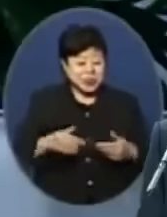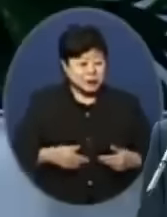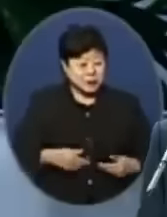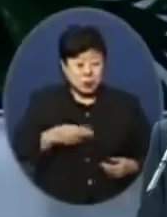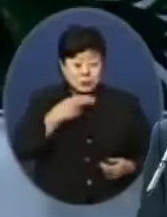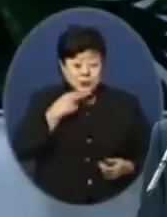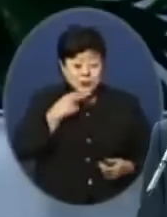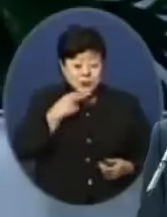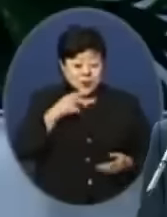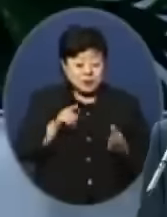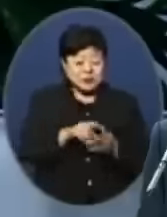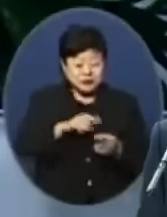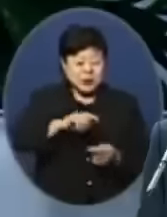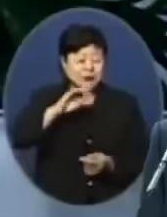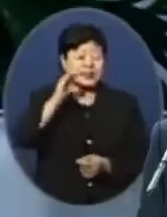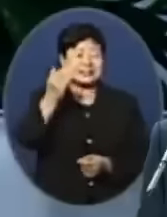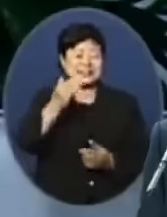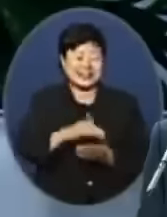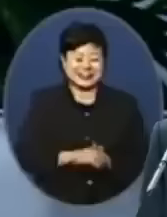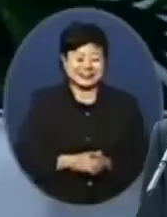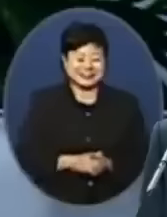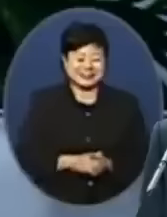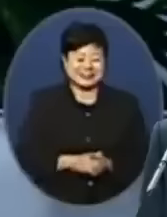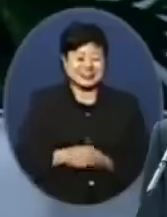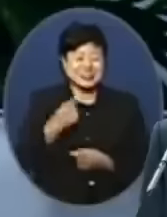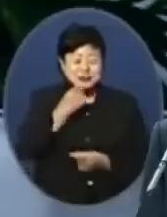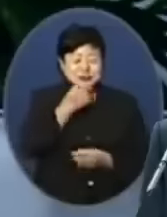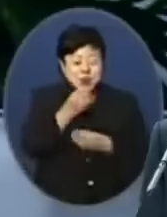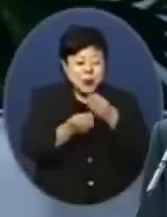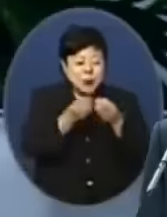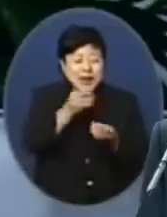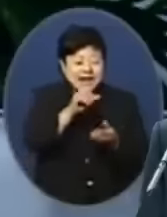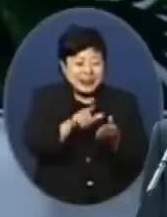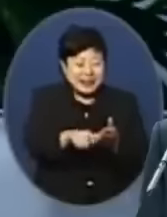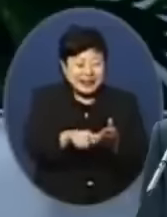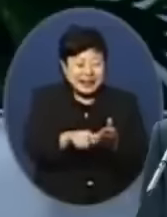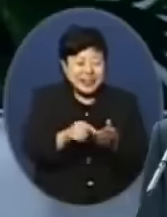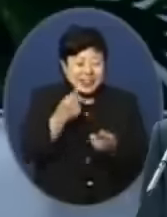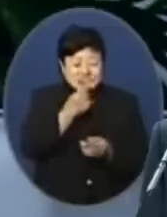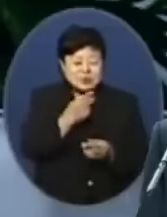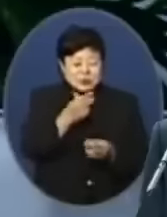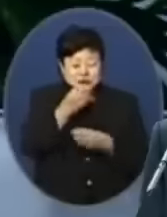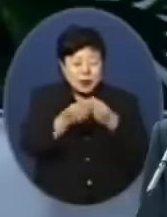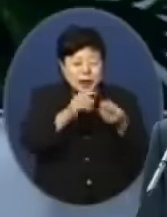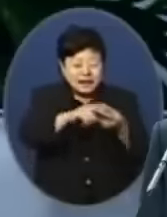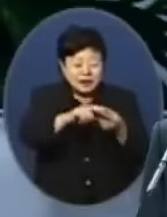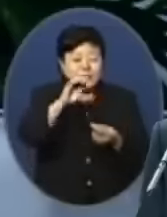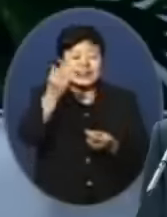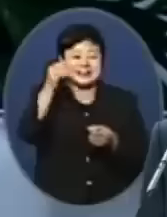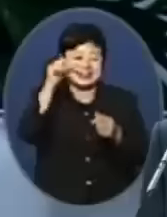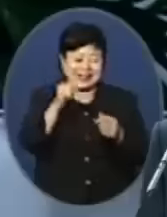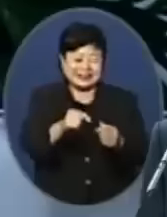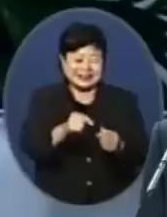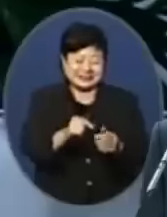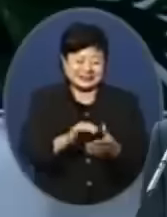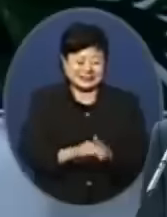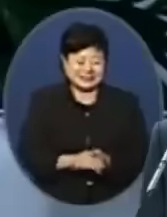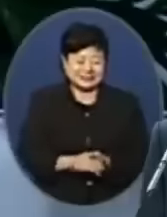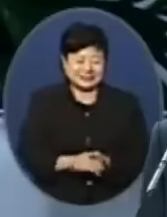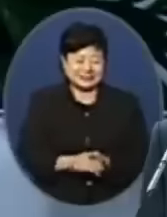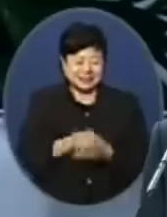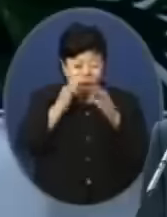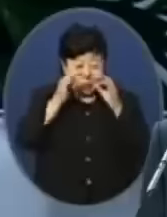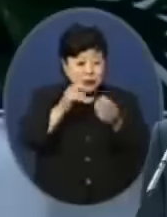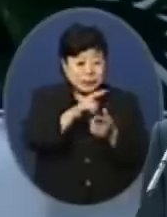없습니다. 내 믿은 대로 될지어다. 입술을 고백을 하면 내 입술의 고백대로 될지어다. 이것은 다 눈에